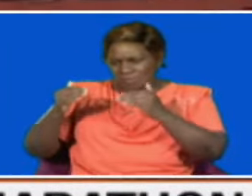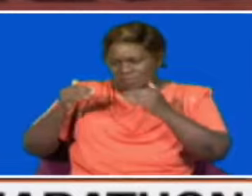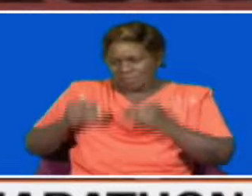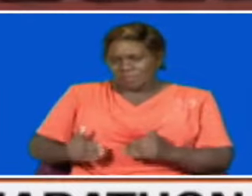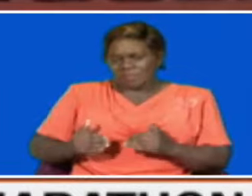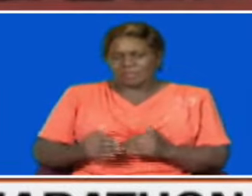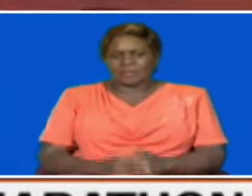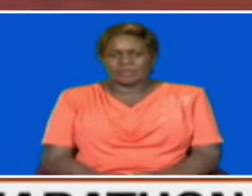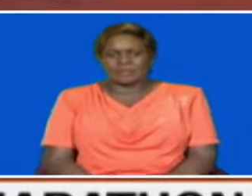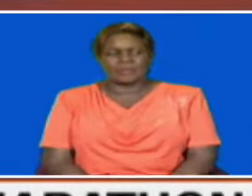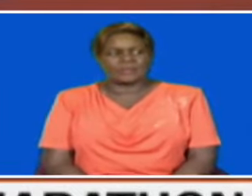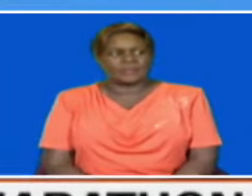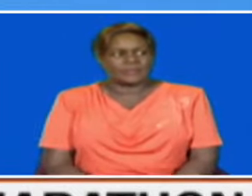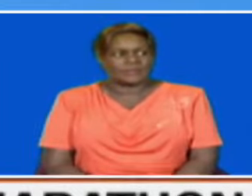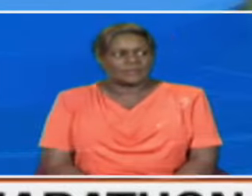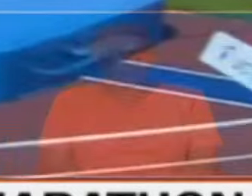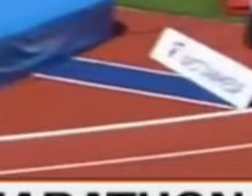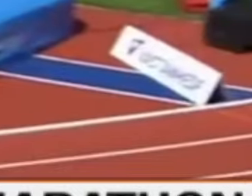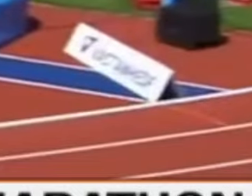mtawalia.